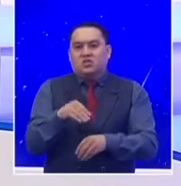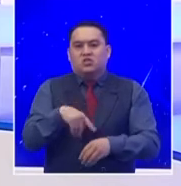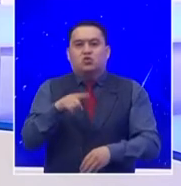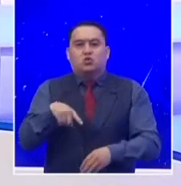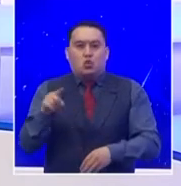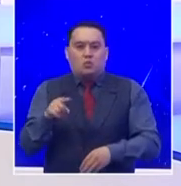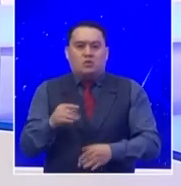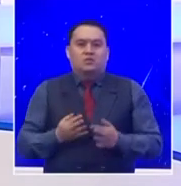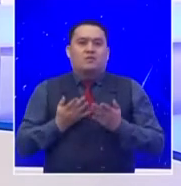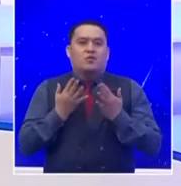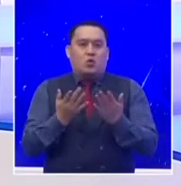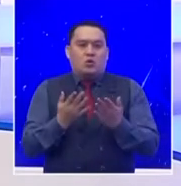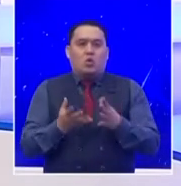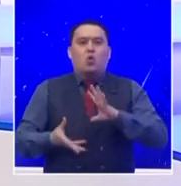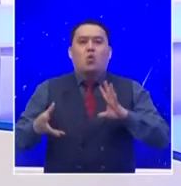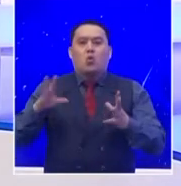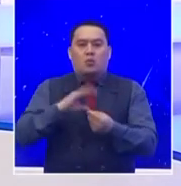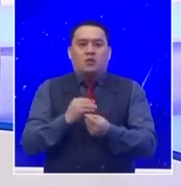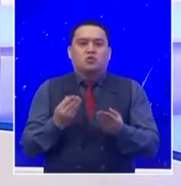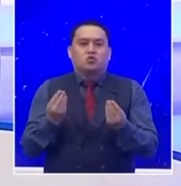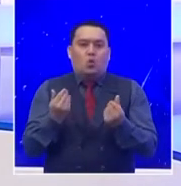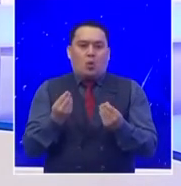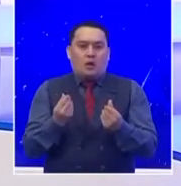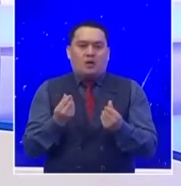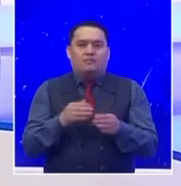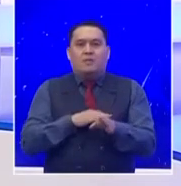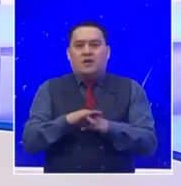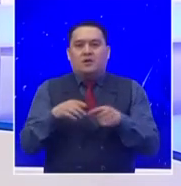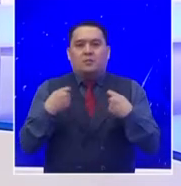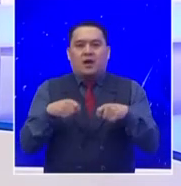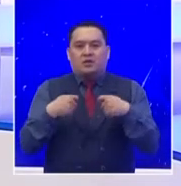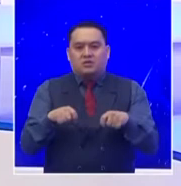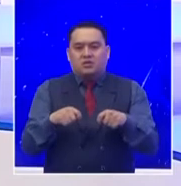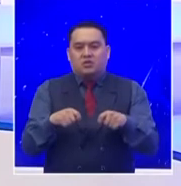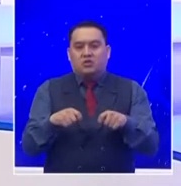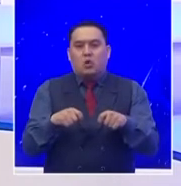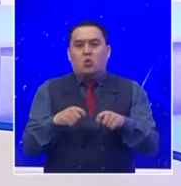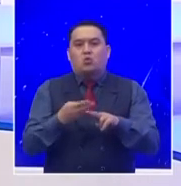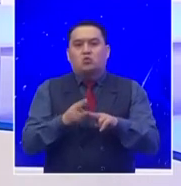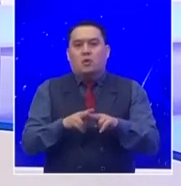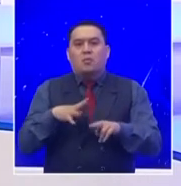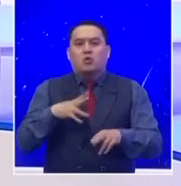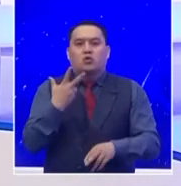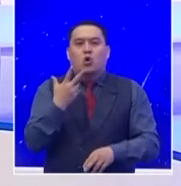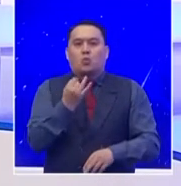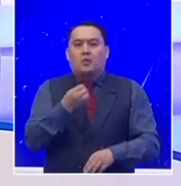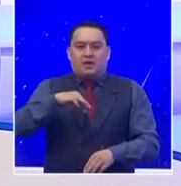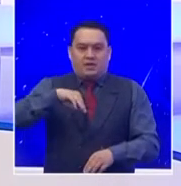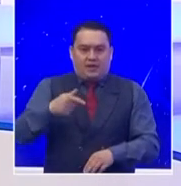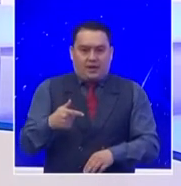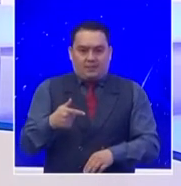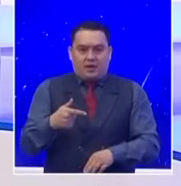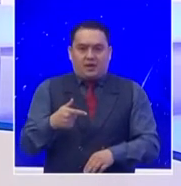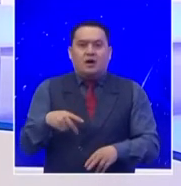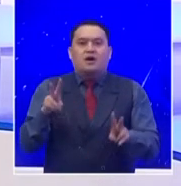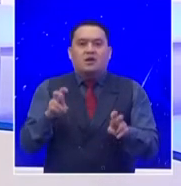номеров повышенного спроса. Общая сумма, полученная от реализации таких номерных знаков, составила более 3 миллиардов тенге, в то